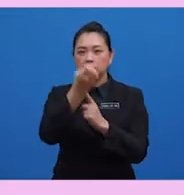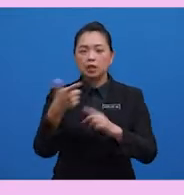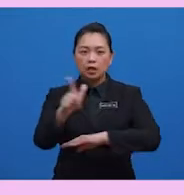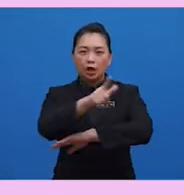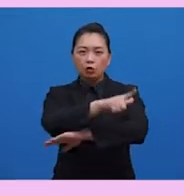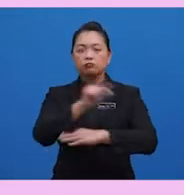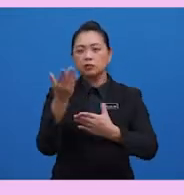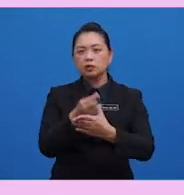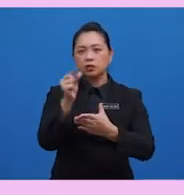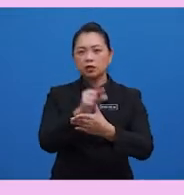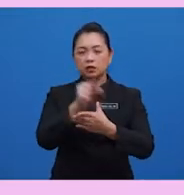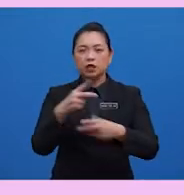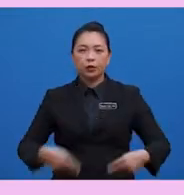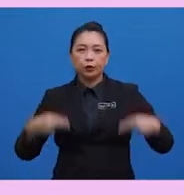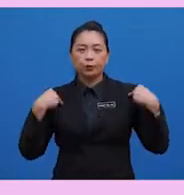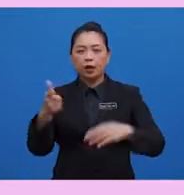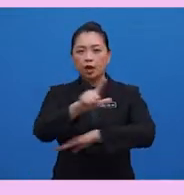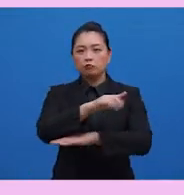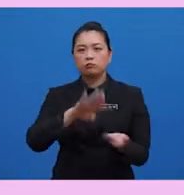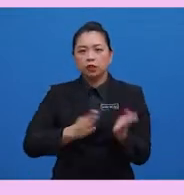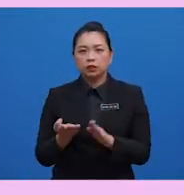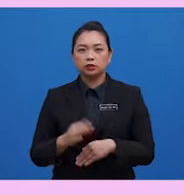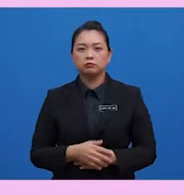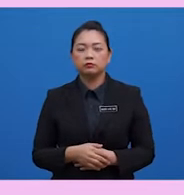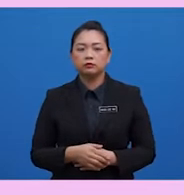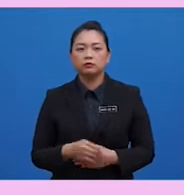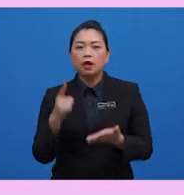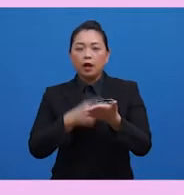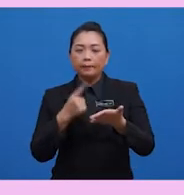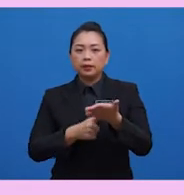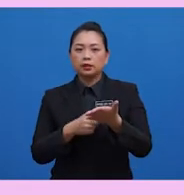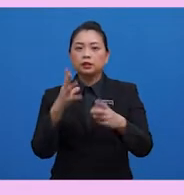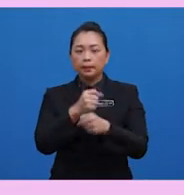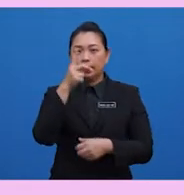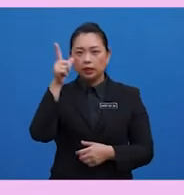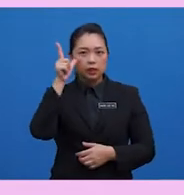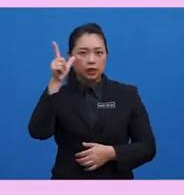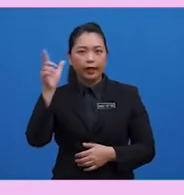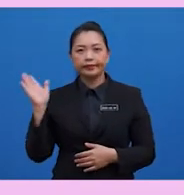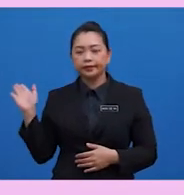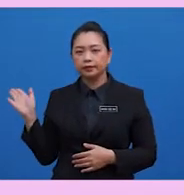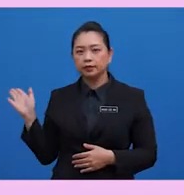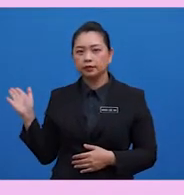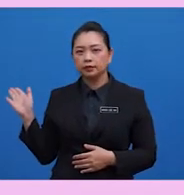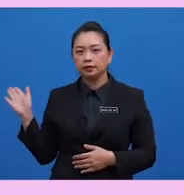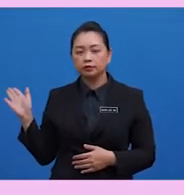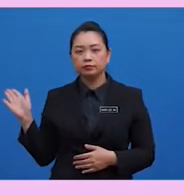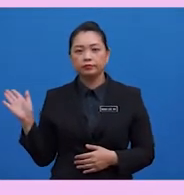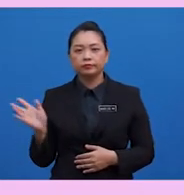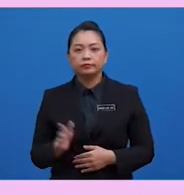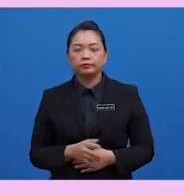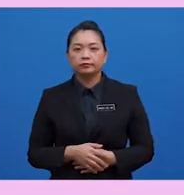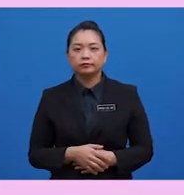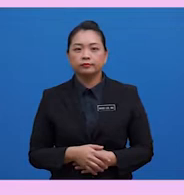laut terjejas dan hidupan laut mati. Apa yang dapat pelajar perhatikan daripada gambar yang dipaparkan?